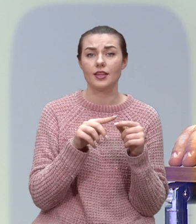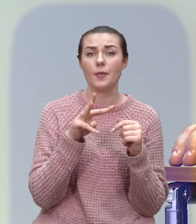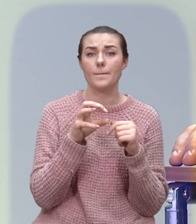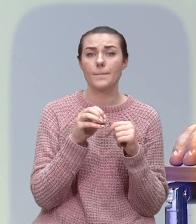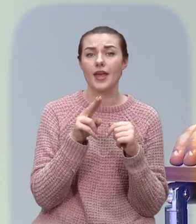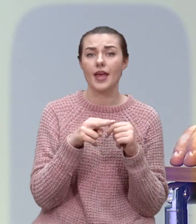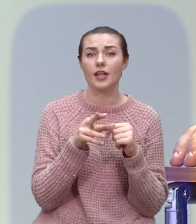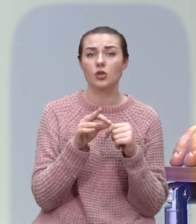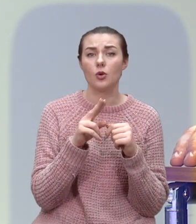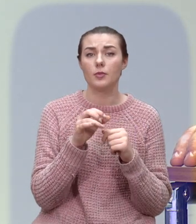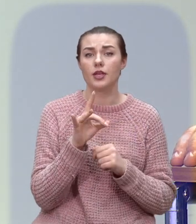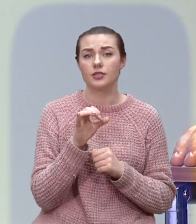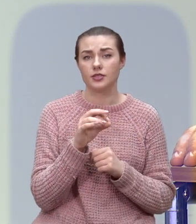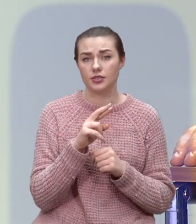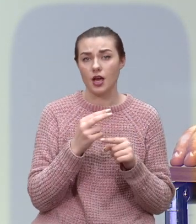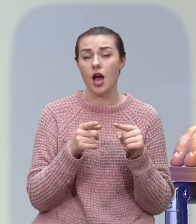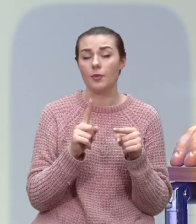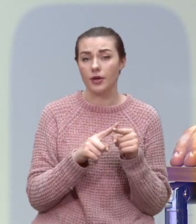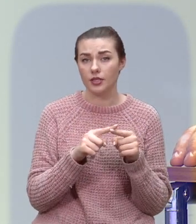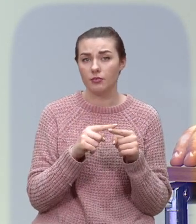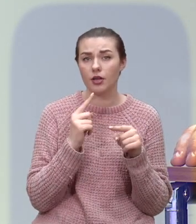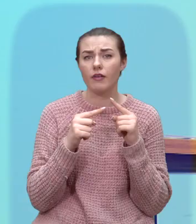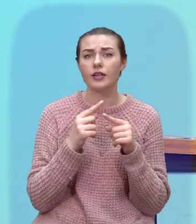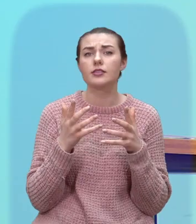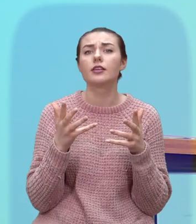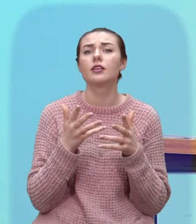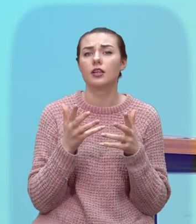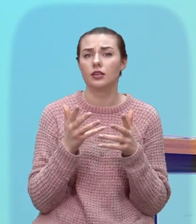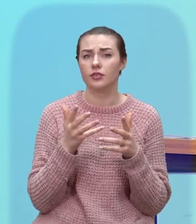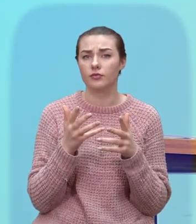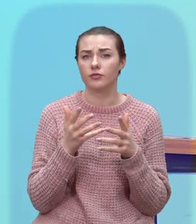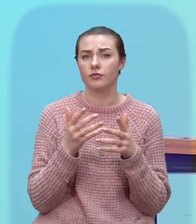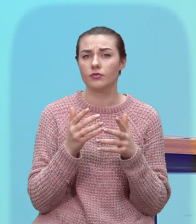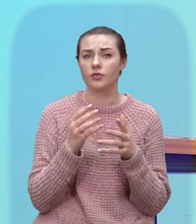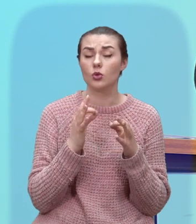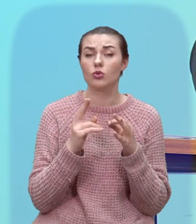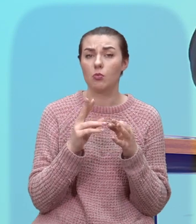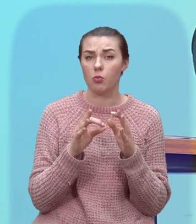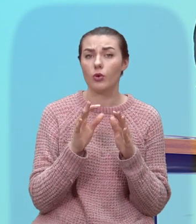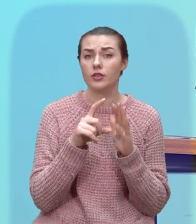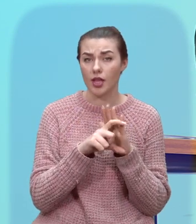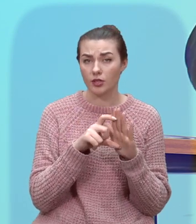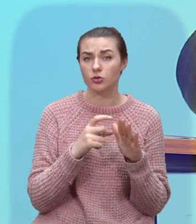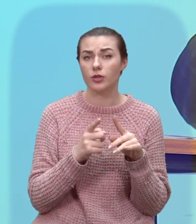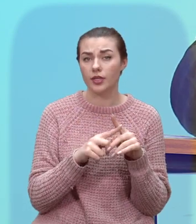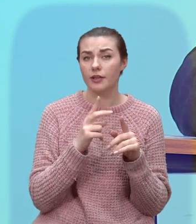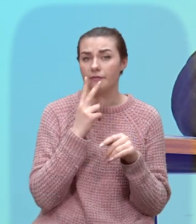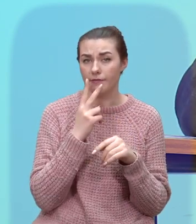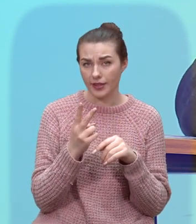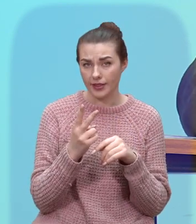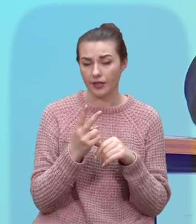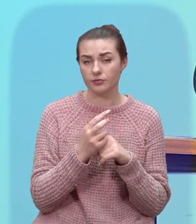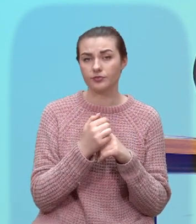что иное как мидо-персия об этом идёт речь где-то судя по тексту это видно